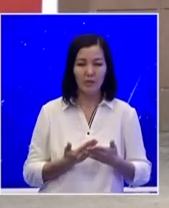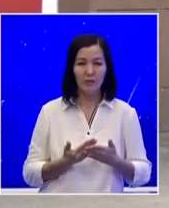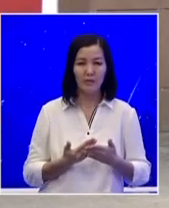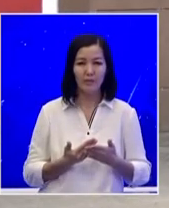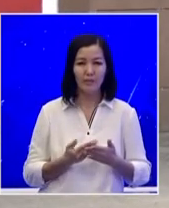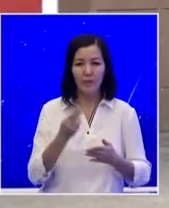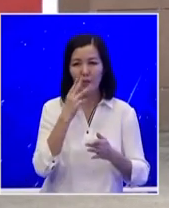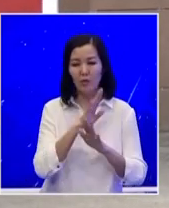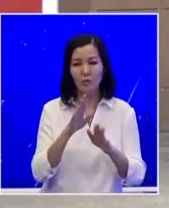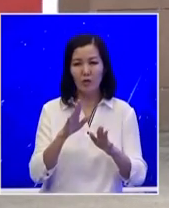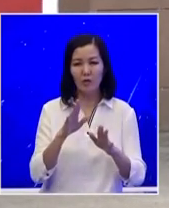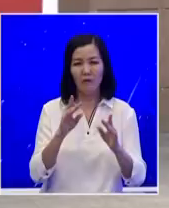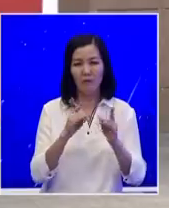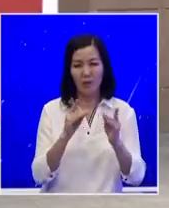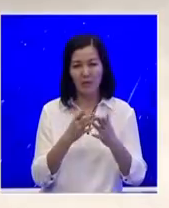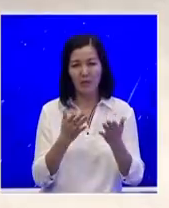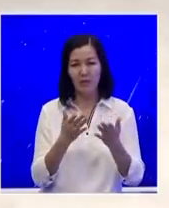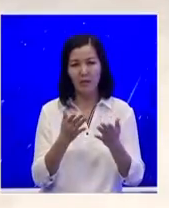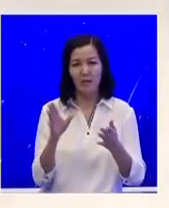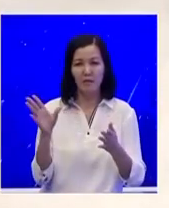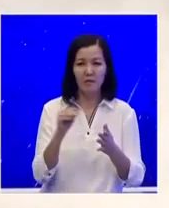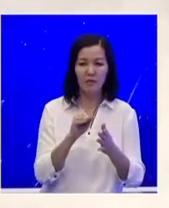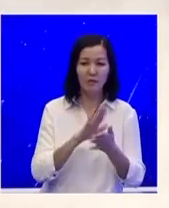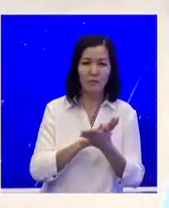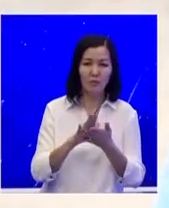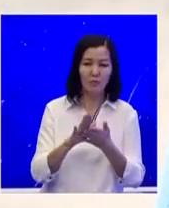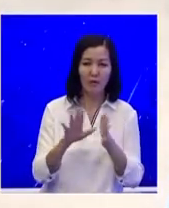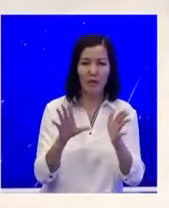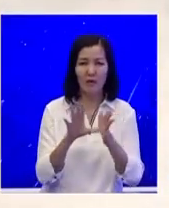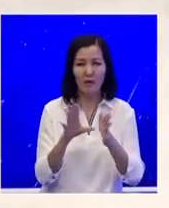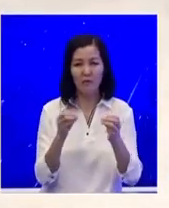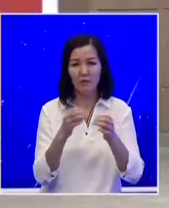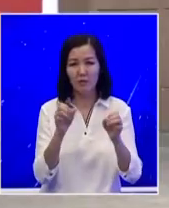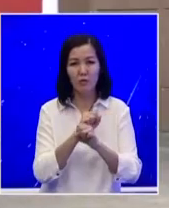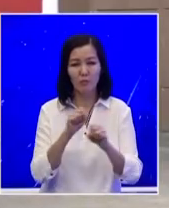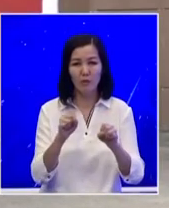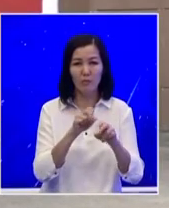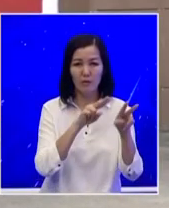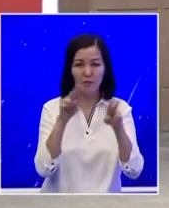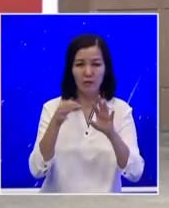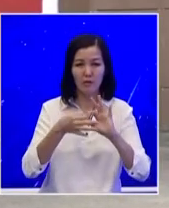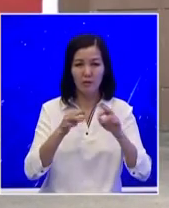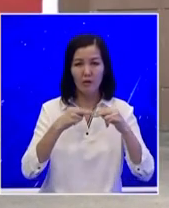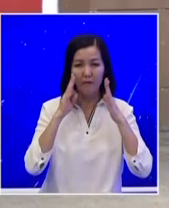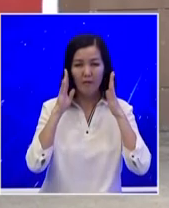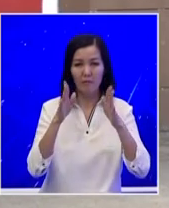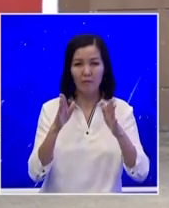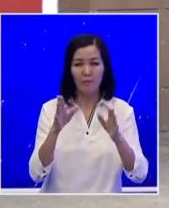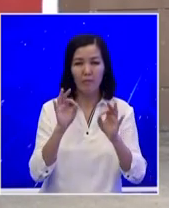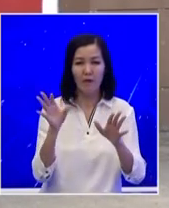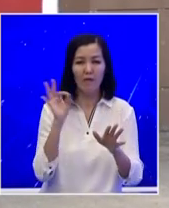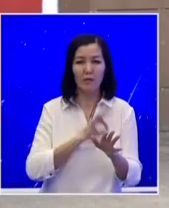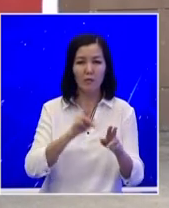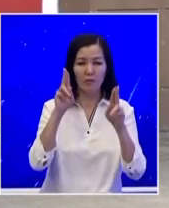не курить в постели, содержать в исправности электропроводку, правильное использование